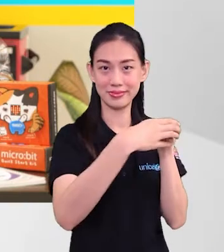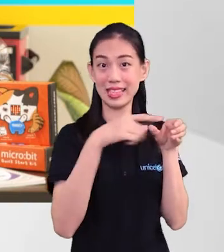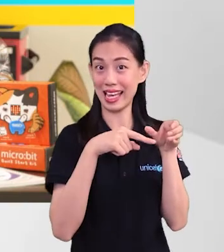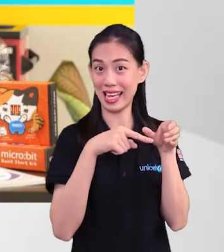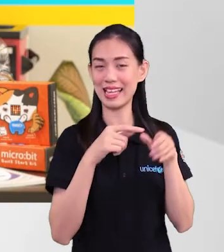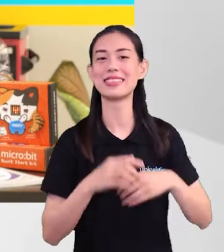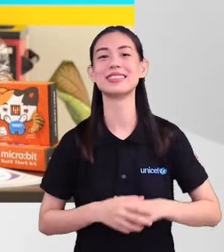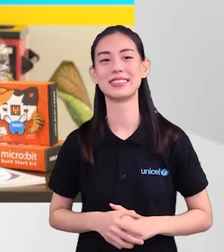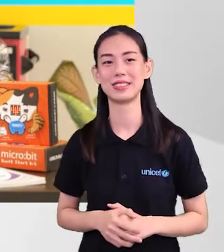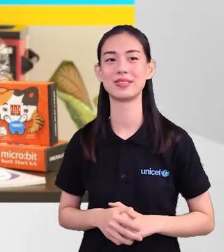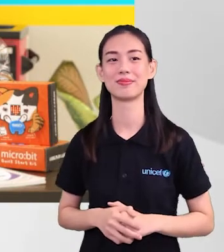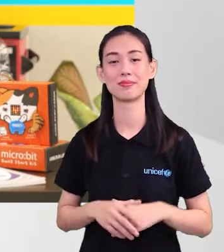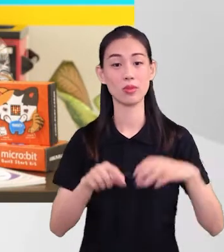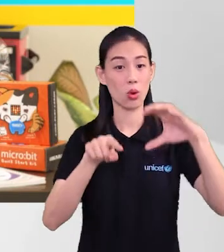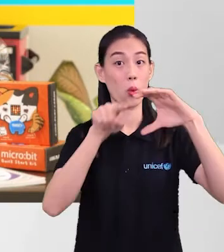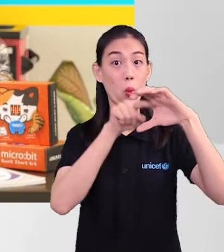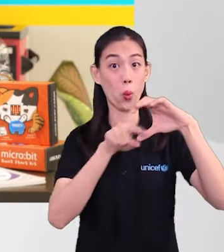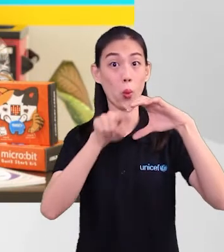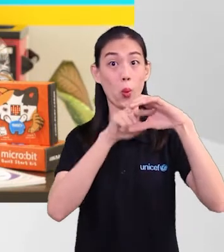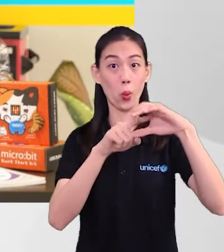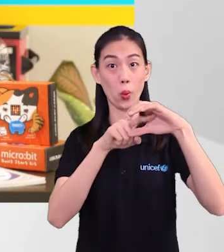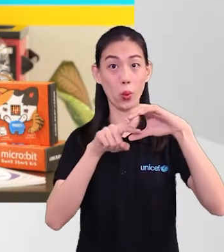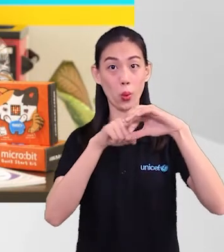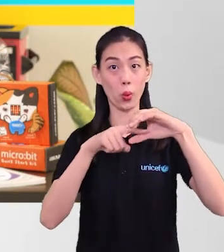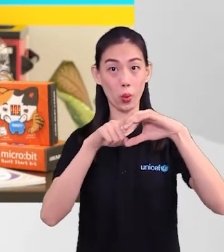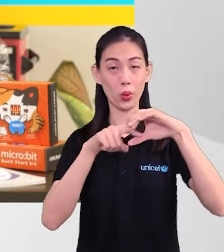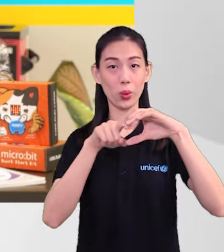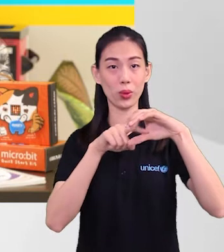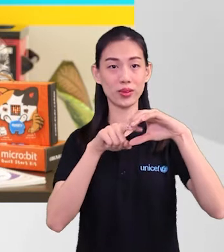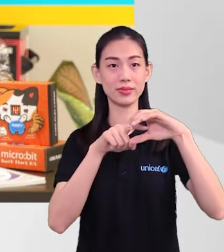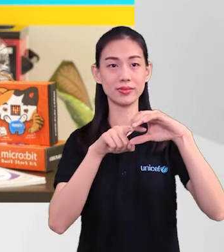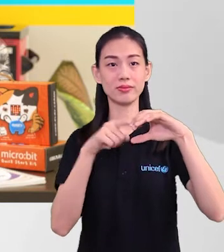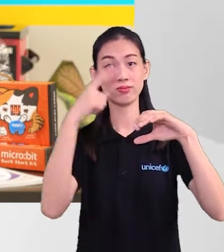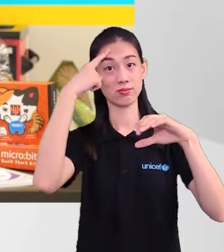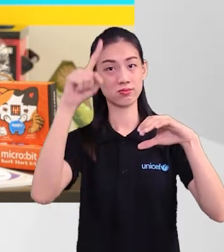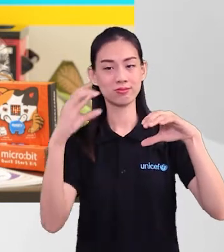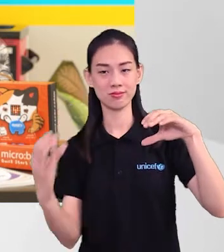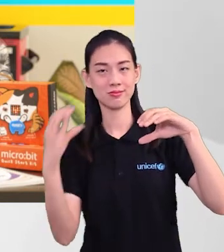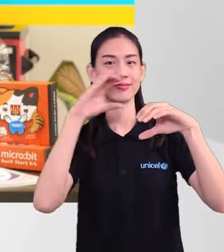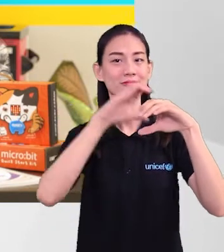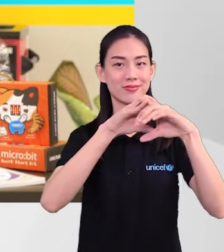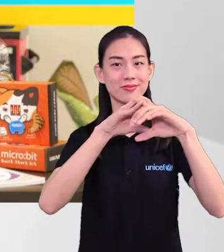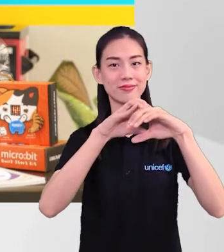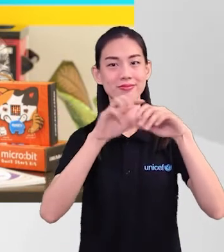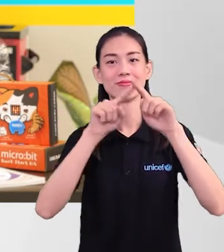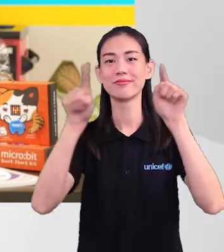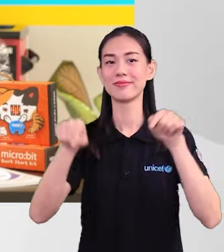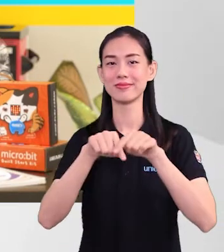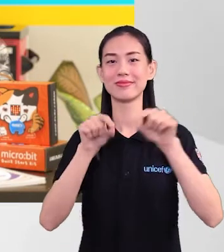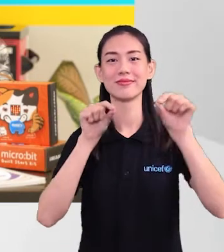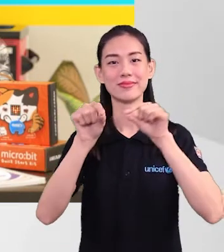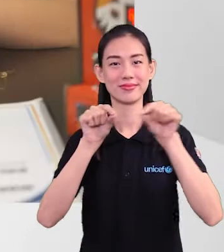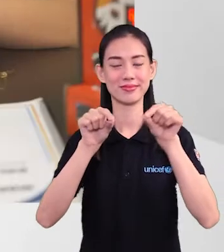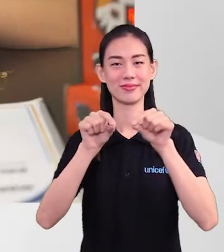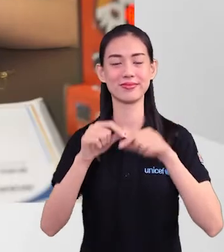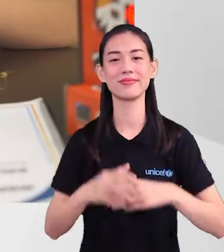Seperti ini. Buatkan lubang di tengah badan beruang. Saiz lubang dibuat muat-muat untuk menunjukkan muka